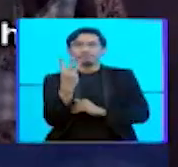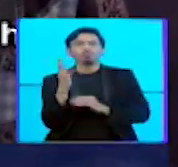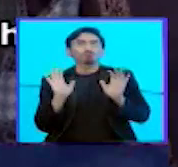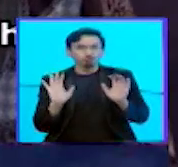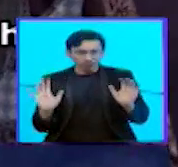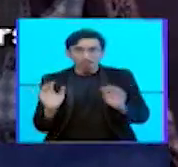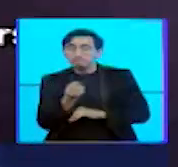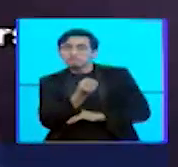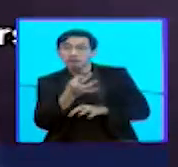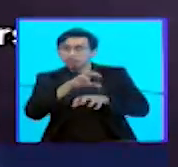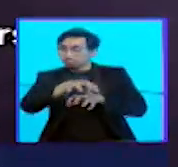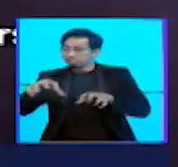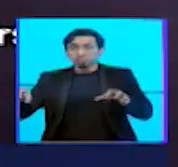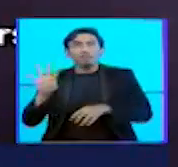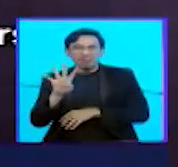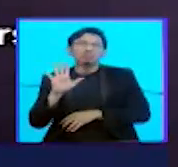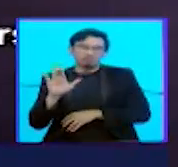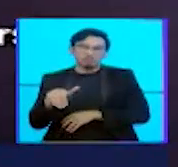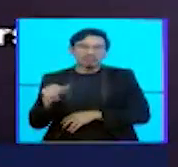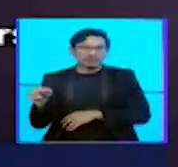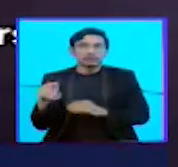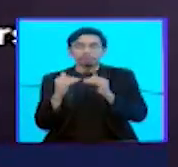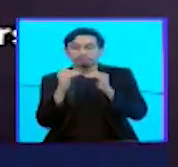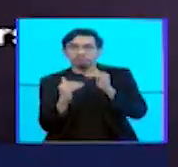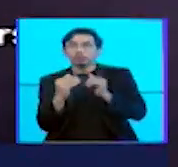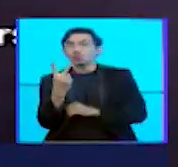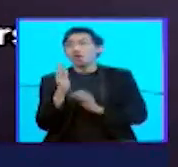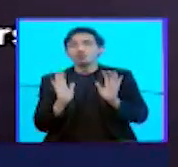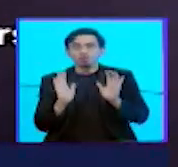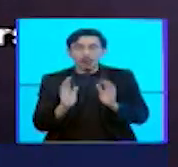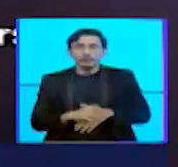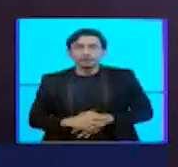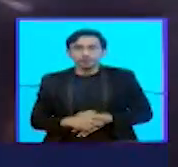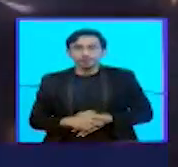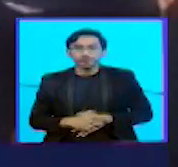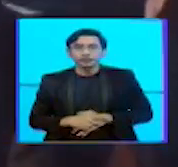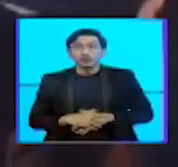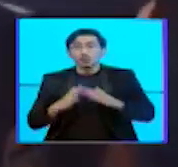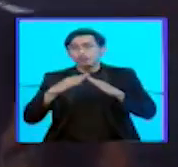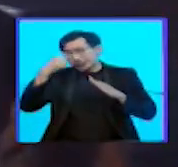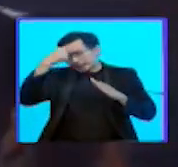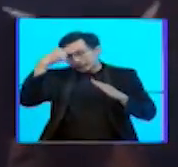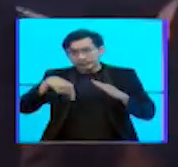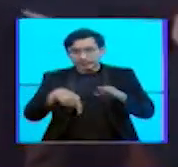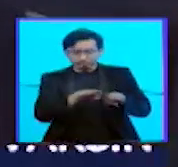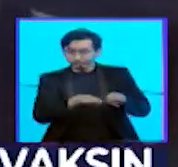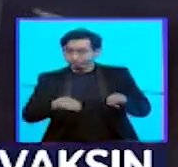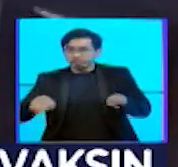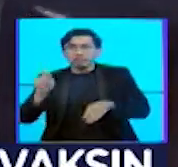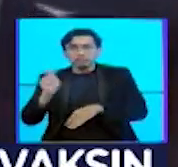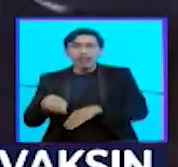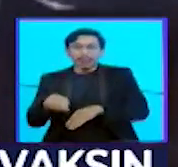yang terbanyak. Nah, rumah sakit juga hari ini buat hanya 21%. Kini pemerintah Jawa Barat